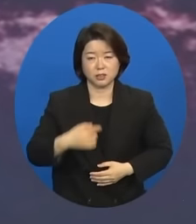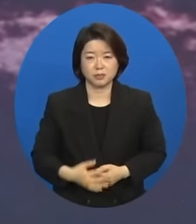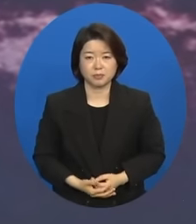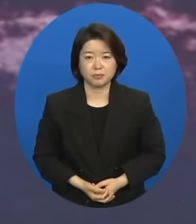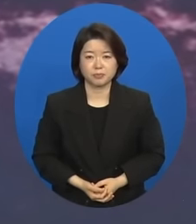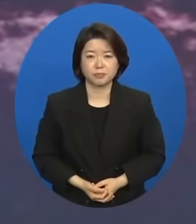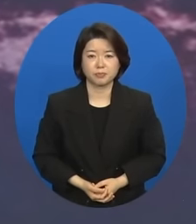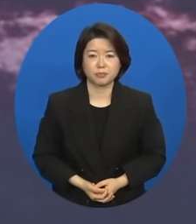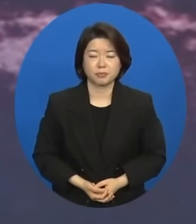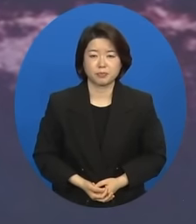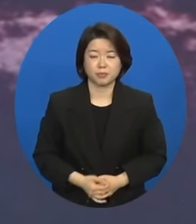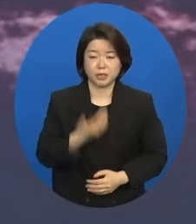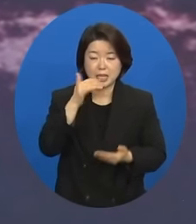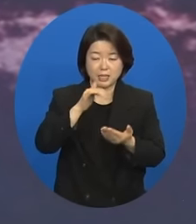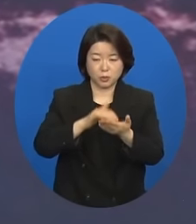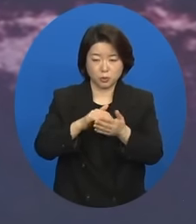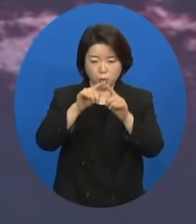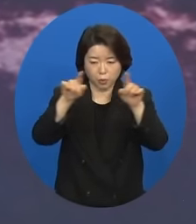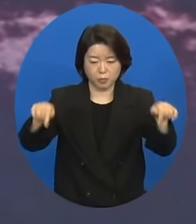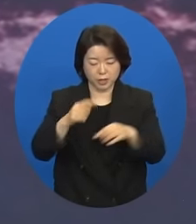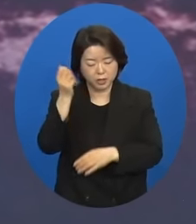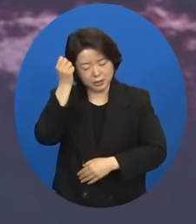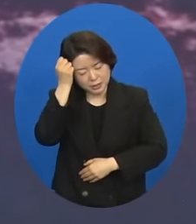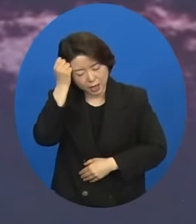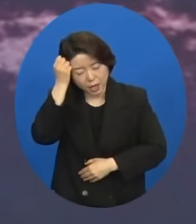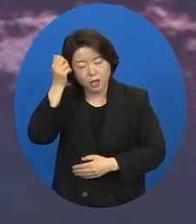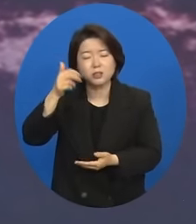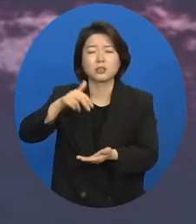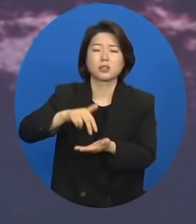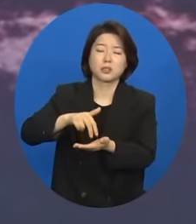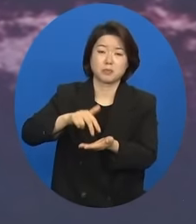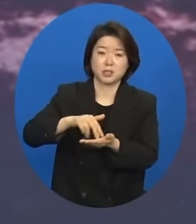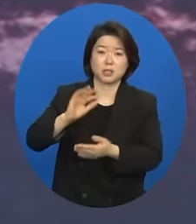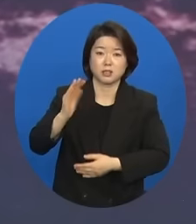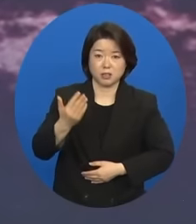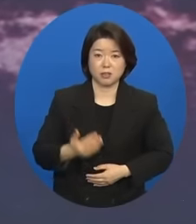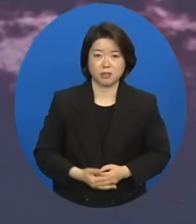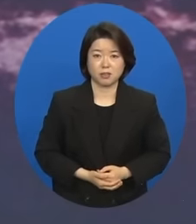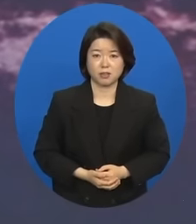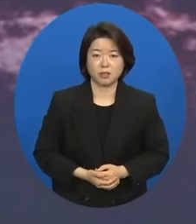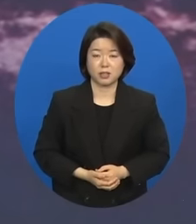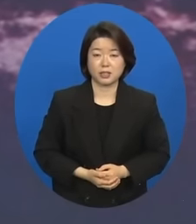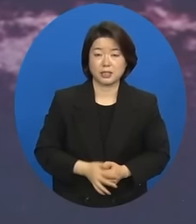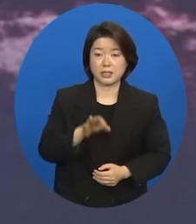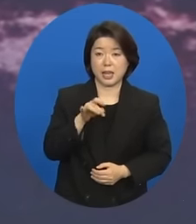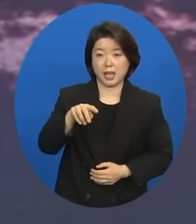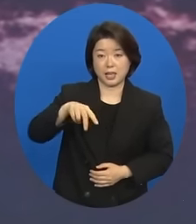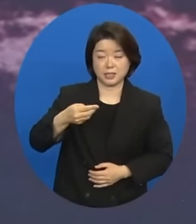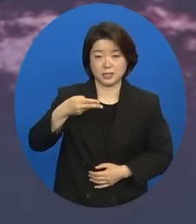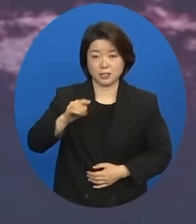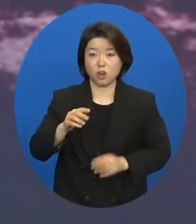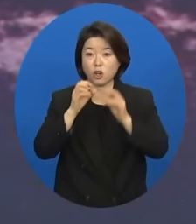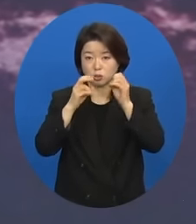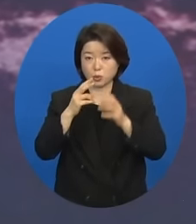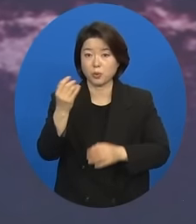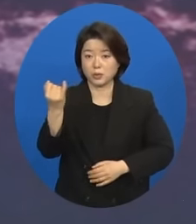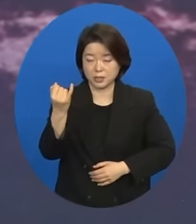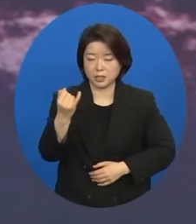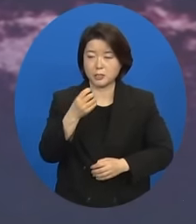겁니다 돌배의 배고 잠자는 그런 처지가 되어 버린 겁니다 근데 그분의 고백이 이거 에서 어느